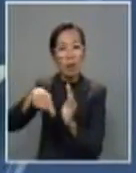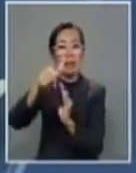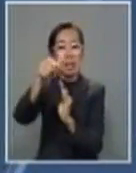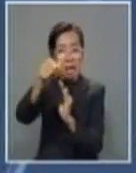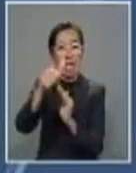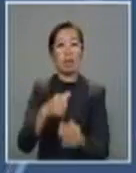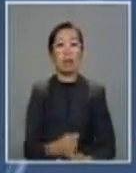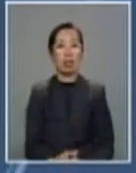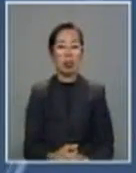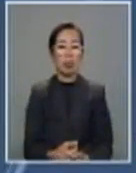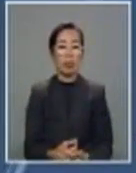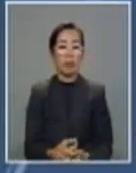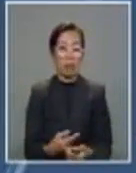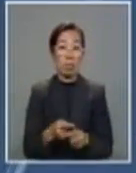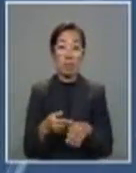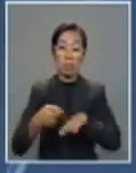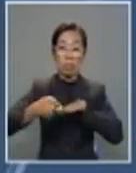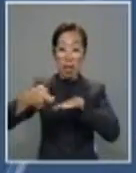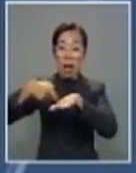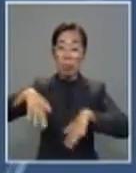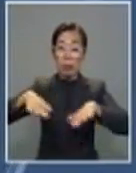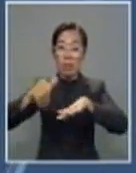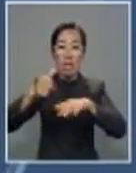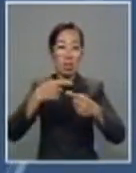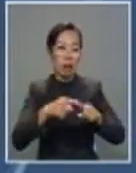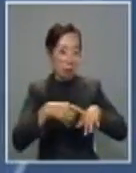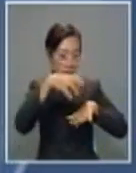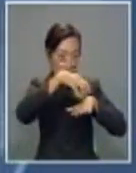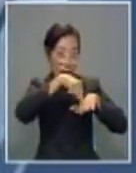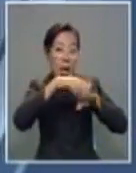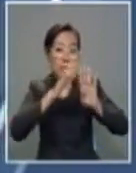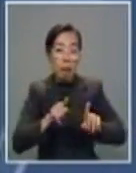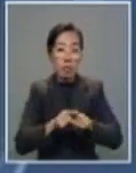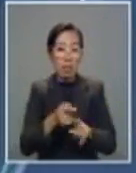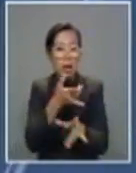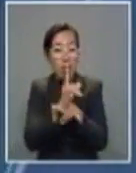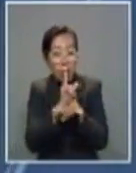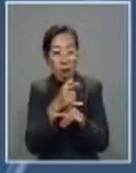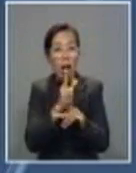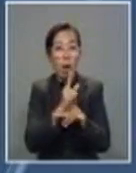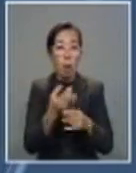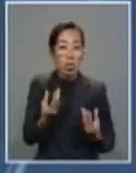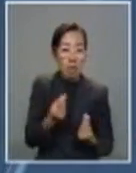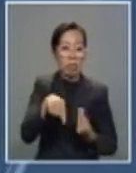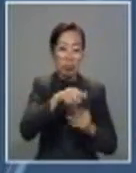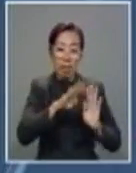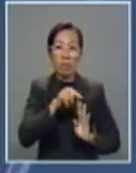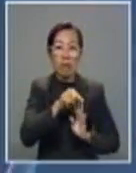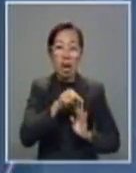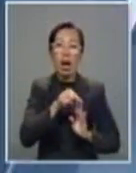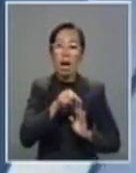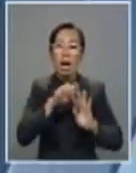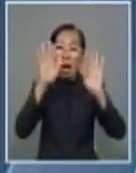กน้ำตกท่านะ ค ่ ะ ถ้าแพธรรมดาแต่ถ้าเป็นแพรเทคนี้ไม่ได้เพราะว่าขายเครื่องดื่มแอลกอฮอล ์ สภาพเหมือนกับสถานที่ท่องเที่ยว